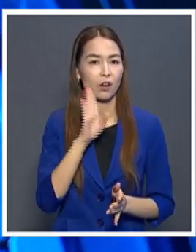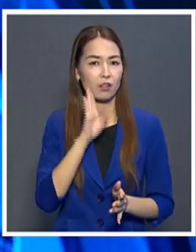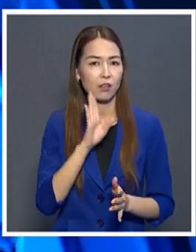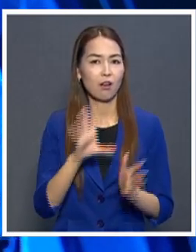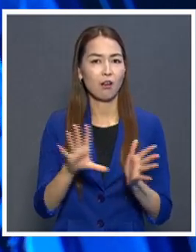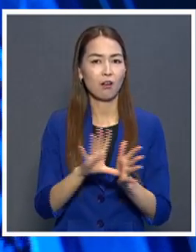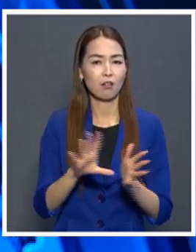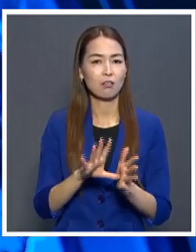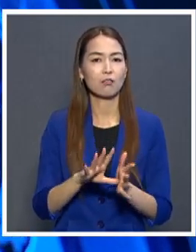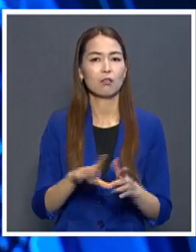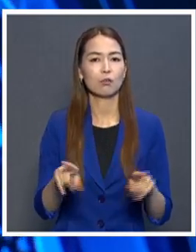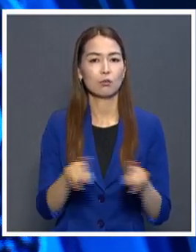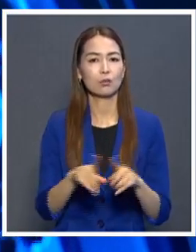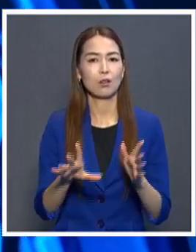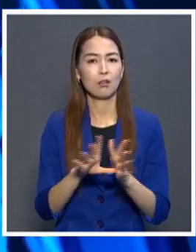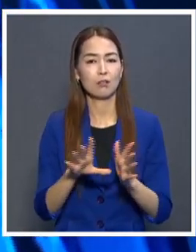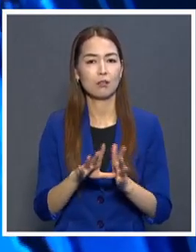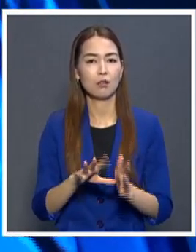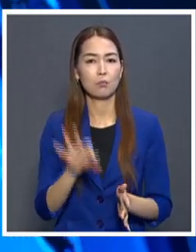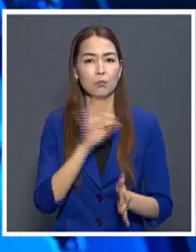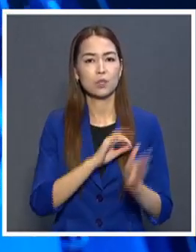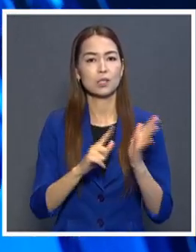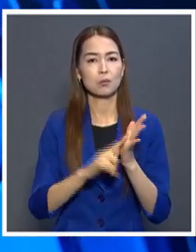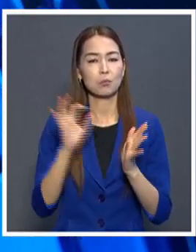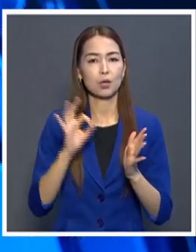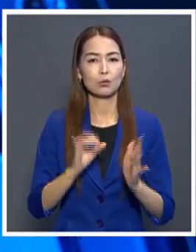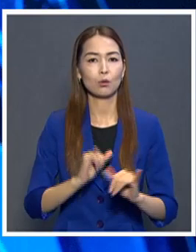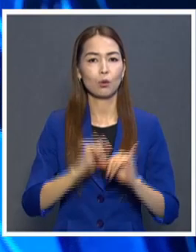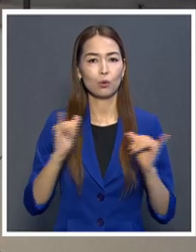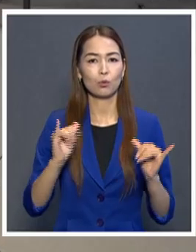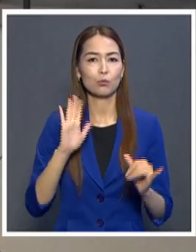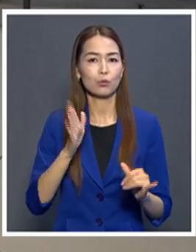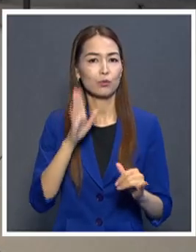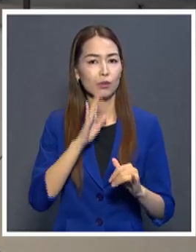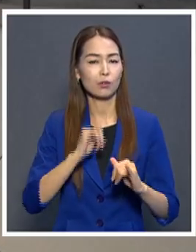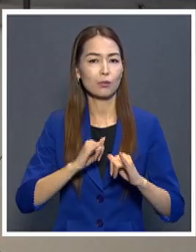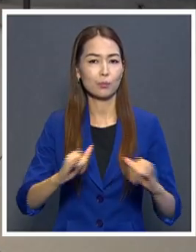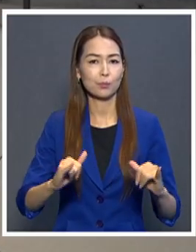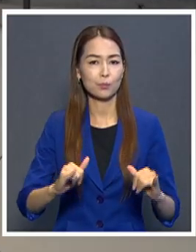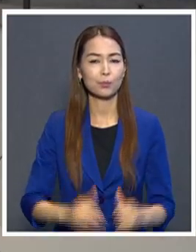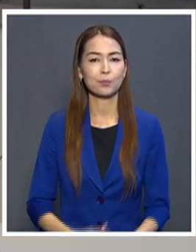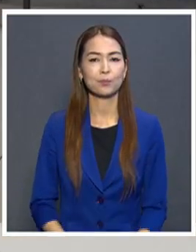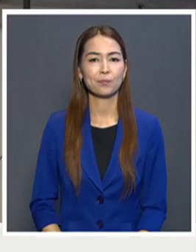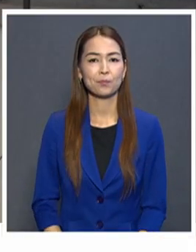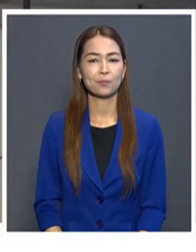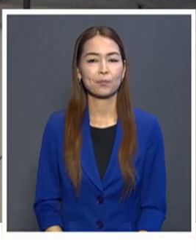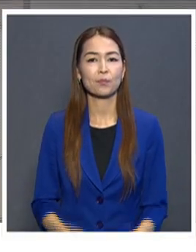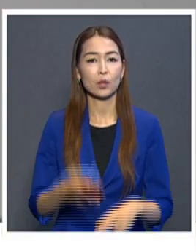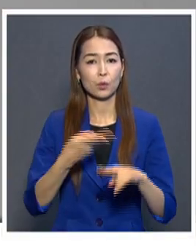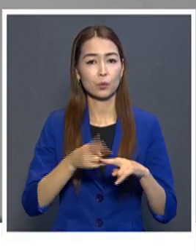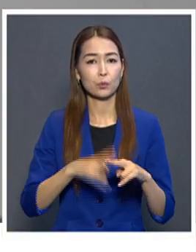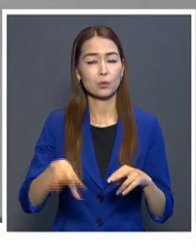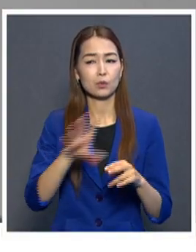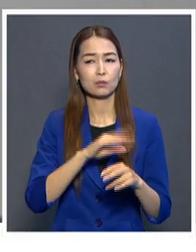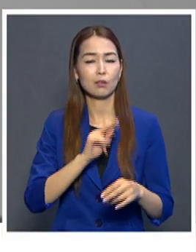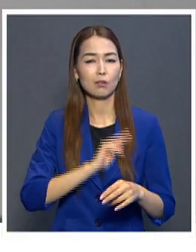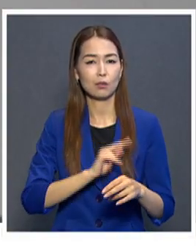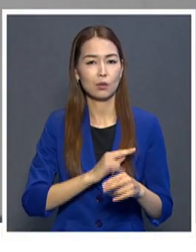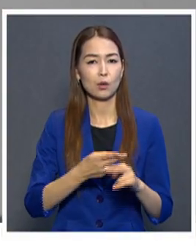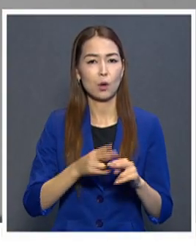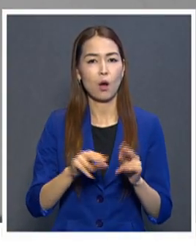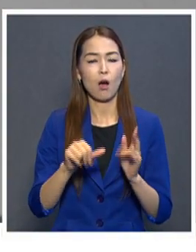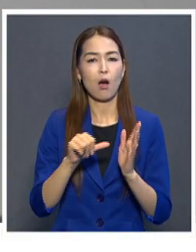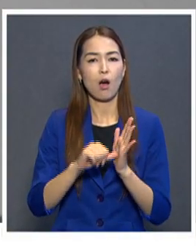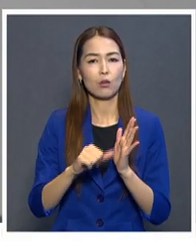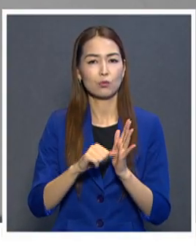энергияның тиімділігі 7%-ға көбейгелі отыр. Жаңа генератордың артықшылығы көп. Әрбірі 31,5 мегаватт қуат